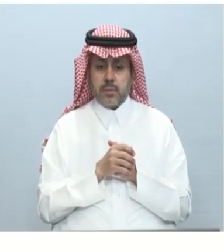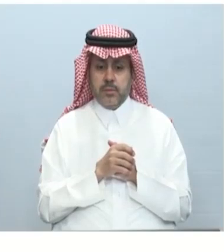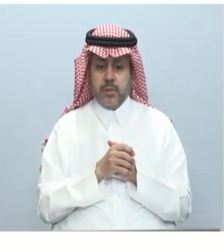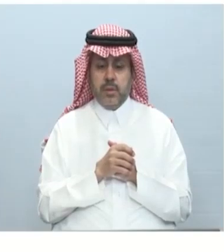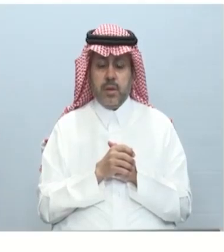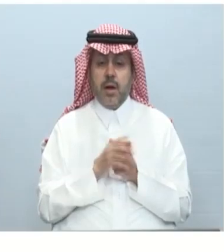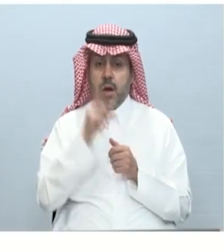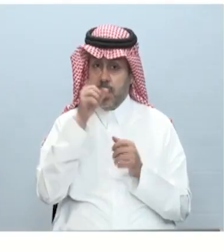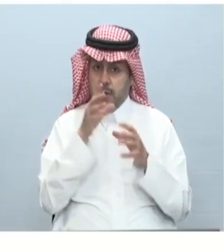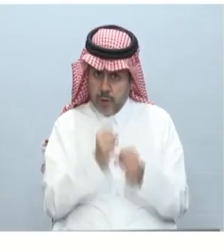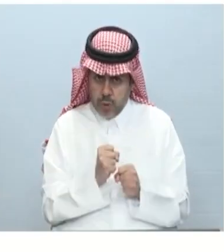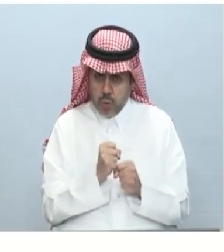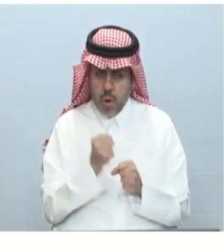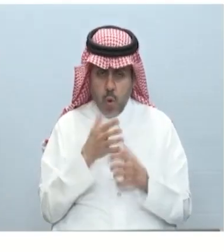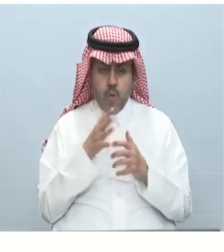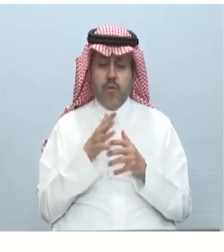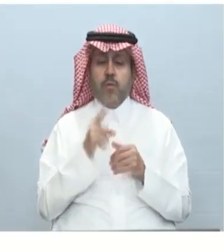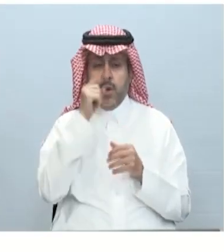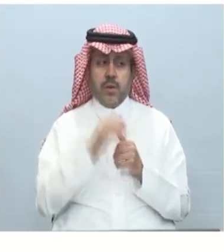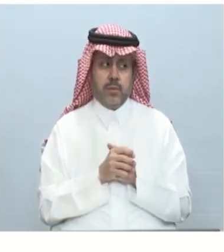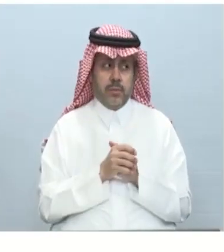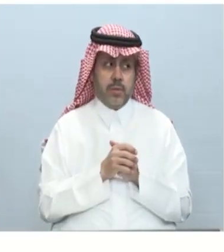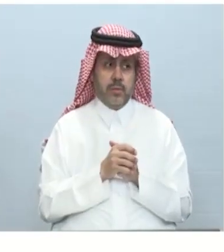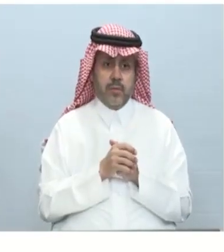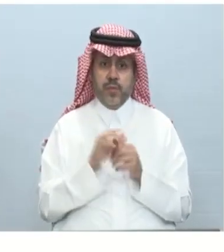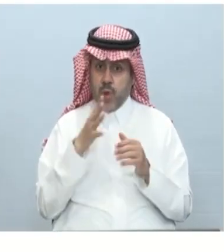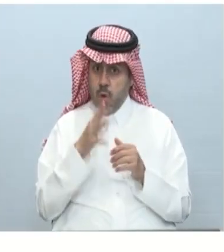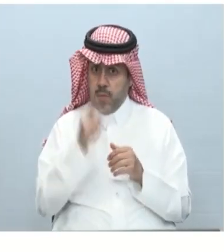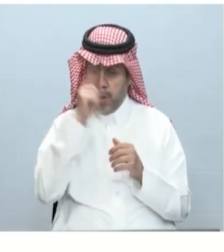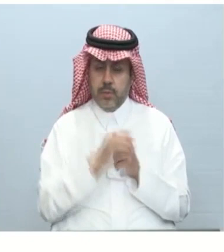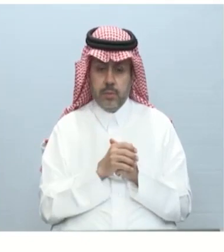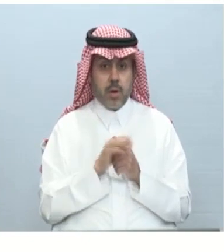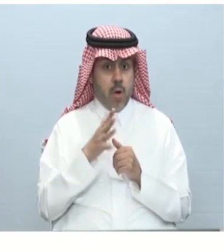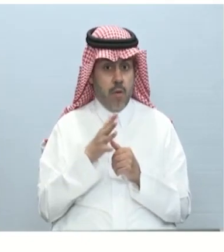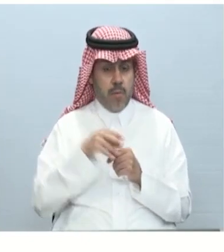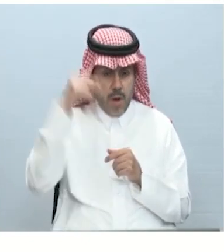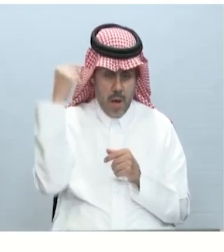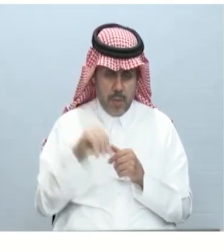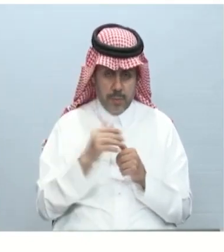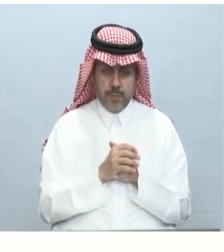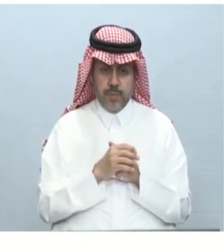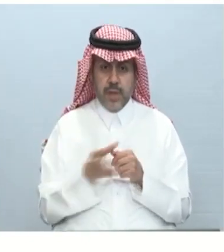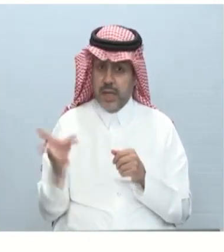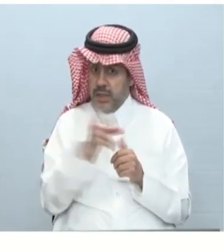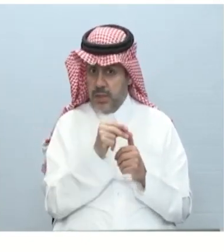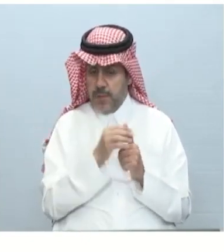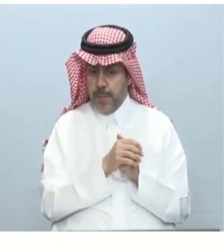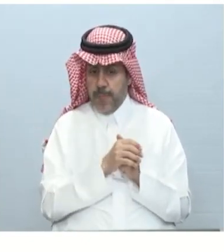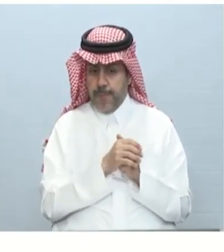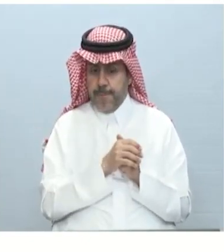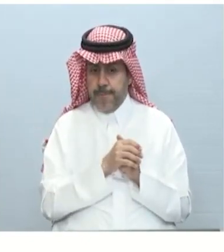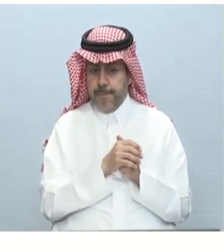فيحجزه هذا الخوف اذا تحقق هذا الخوف فخاف من الله وخاف من عقابه من نتيجه النتيجه